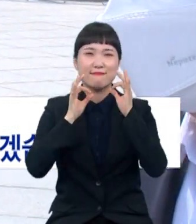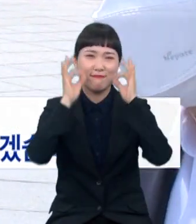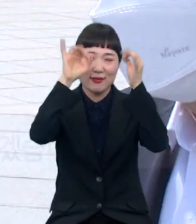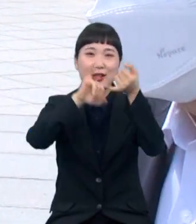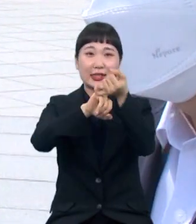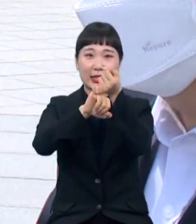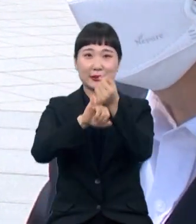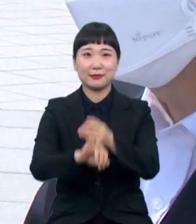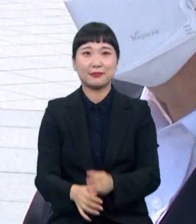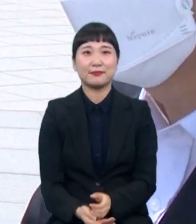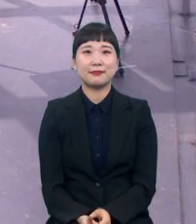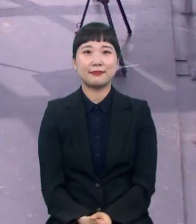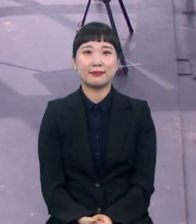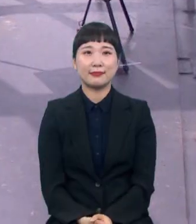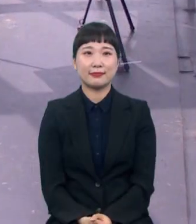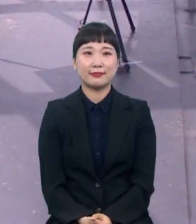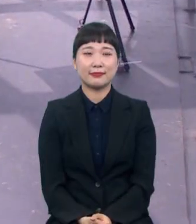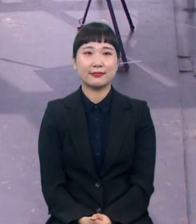네.